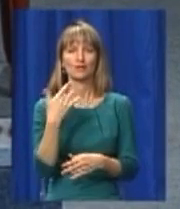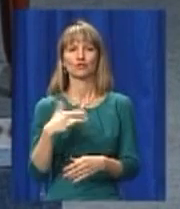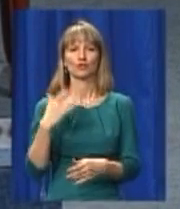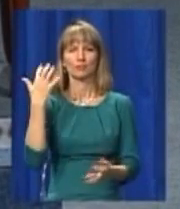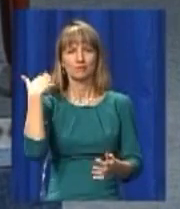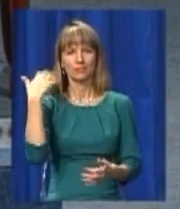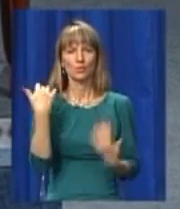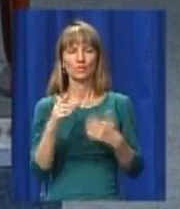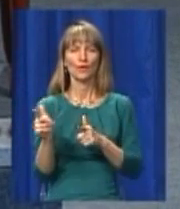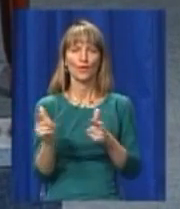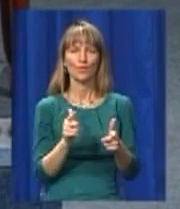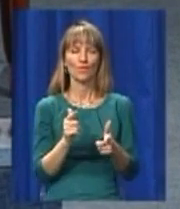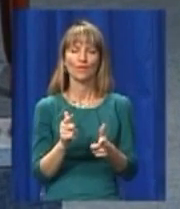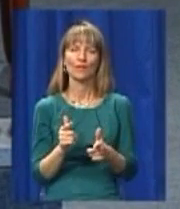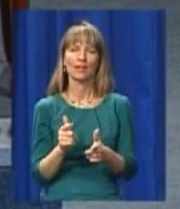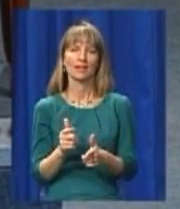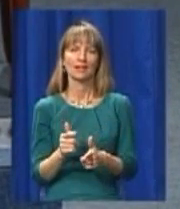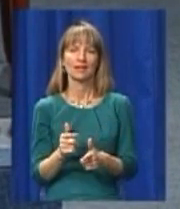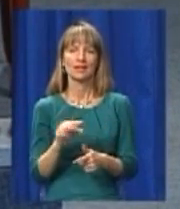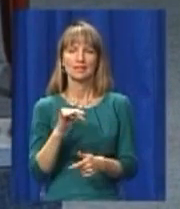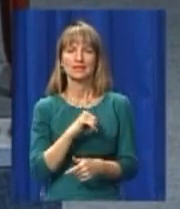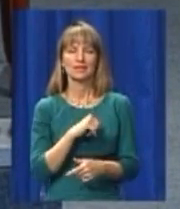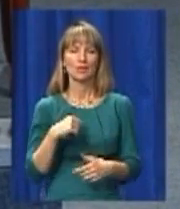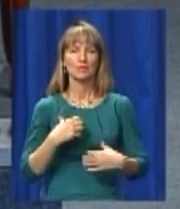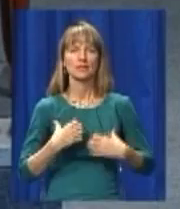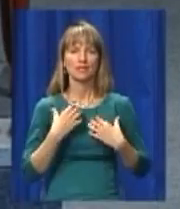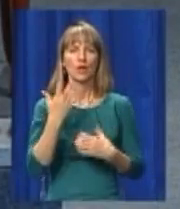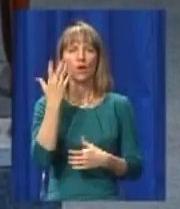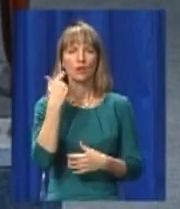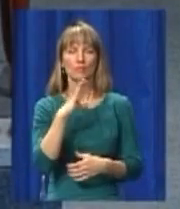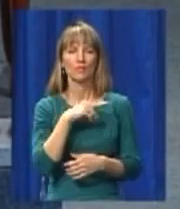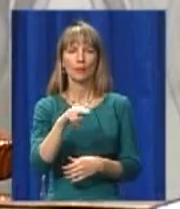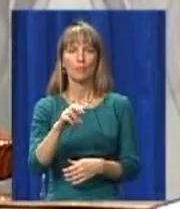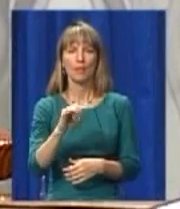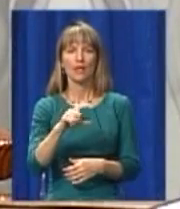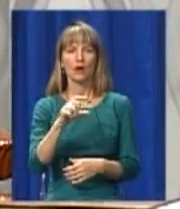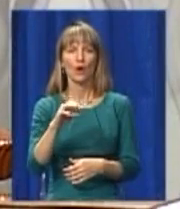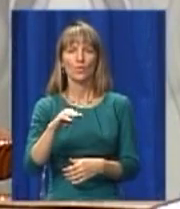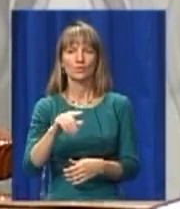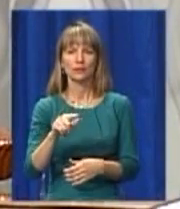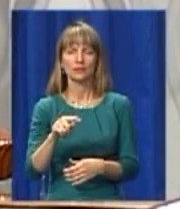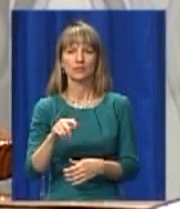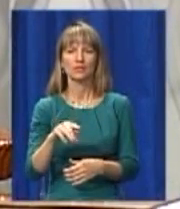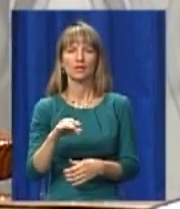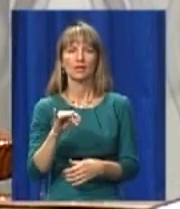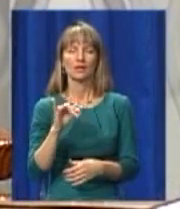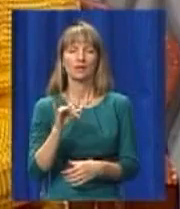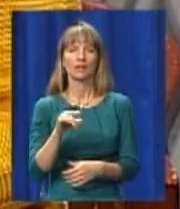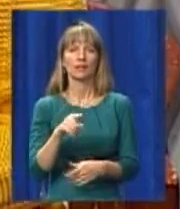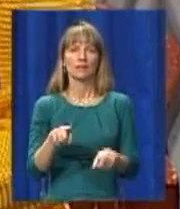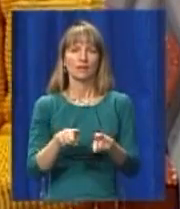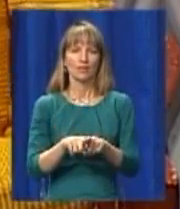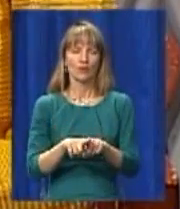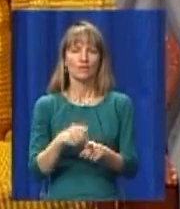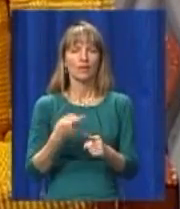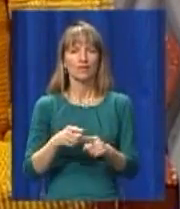уже зачистка готова, нащо. Да, но самое ужасное, это когда бывает перхоть в голове. Это капец. Это же хвороба також,